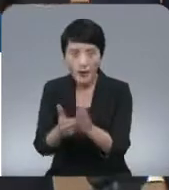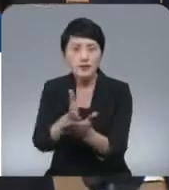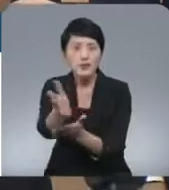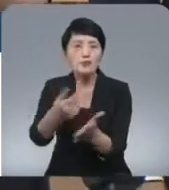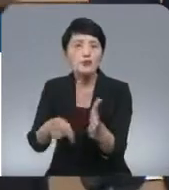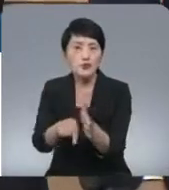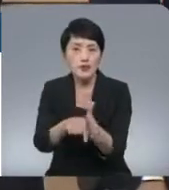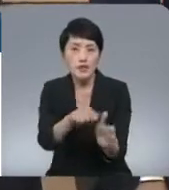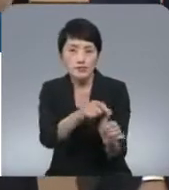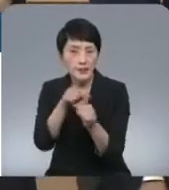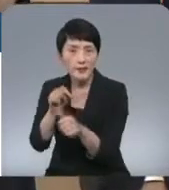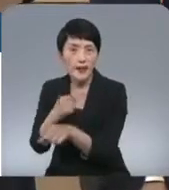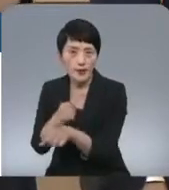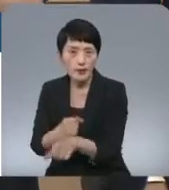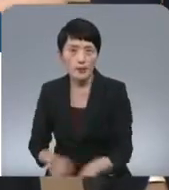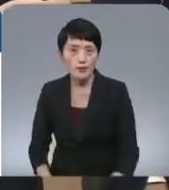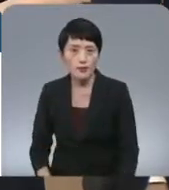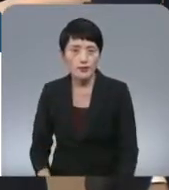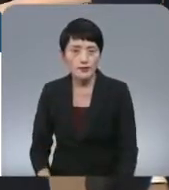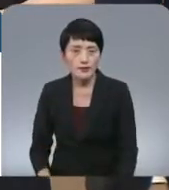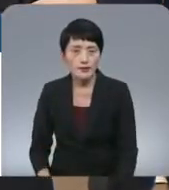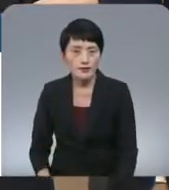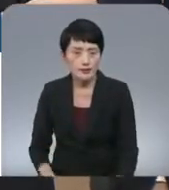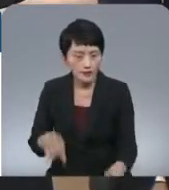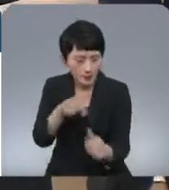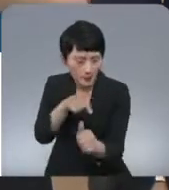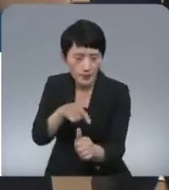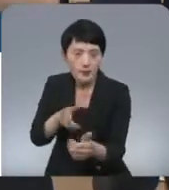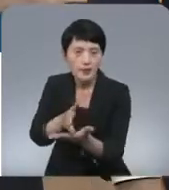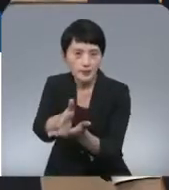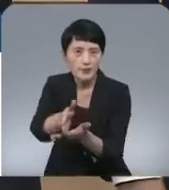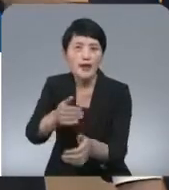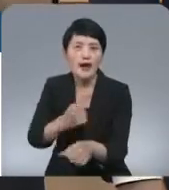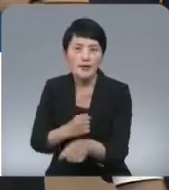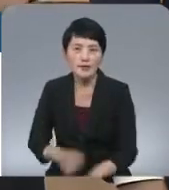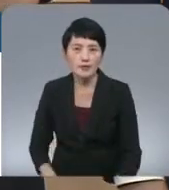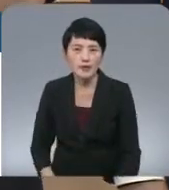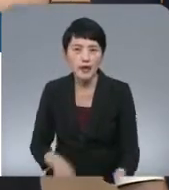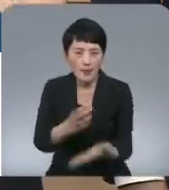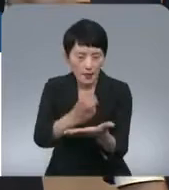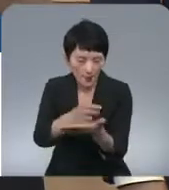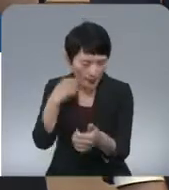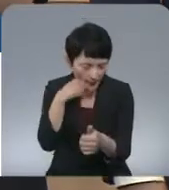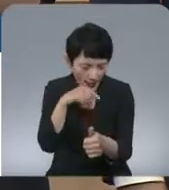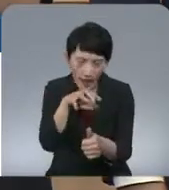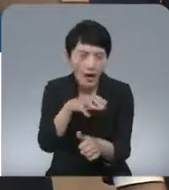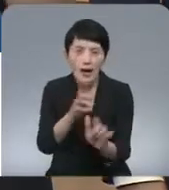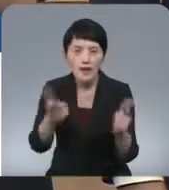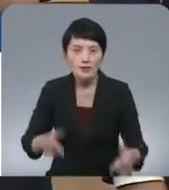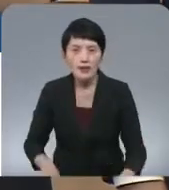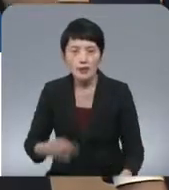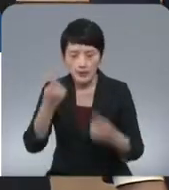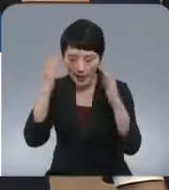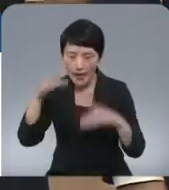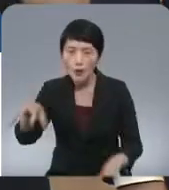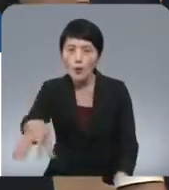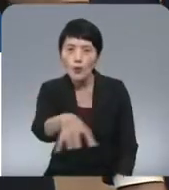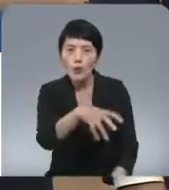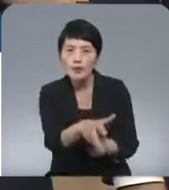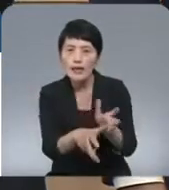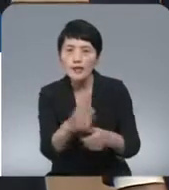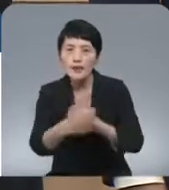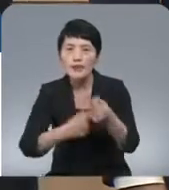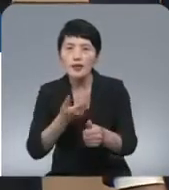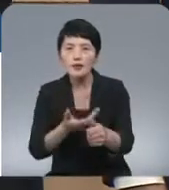leurs quotas de 5700 individus par an concernant les 105 milles restant ils seront formés dans le cadre des projets des ministères concernés dont celui de